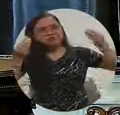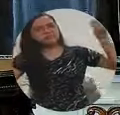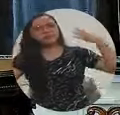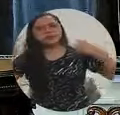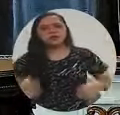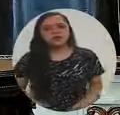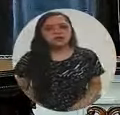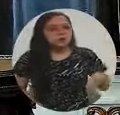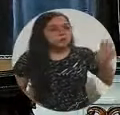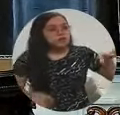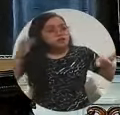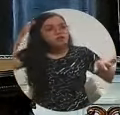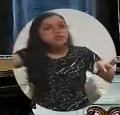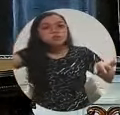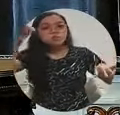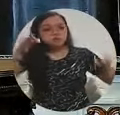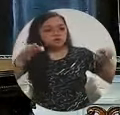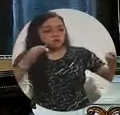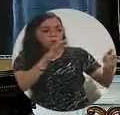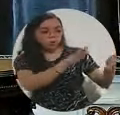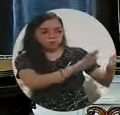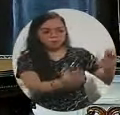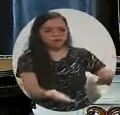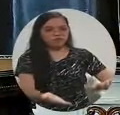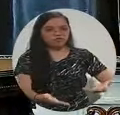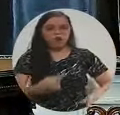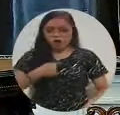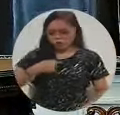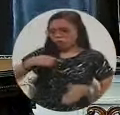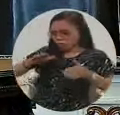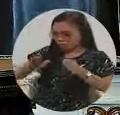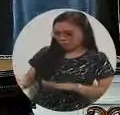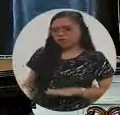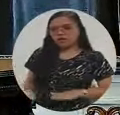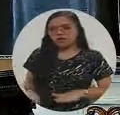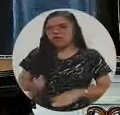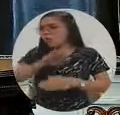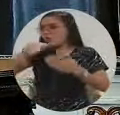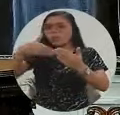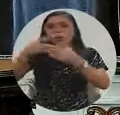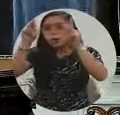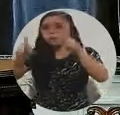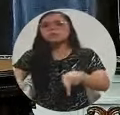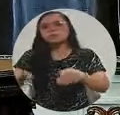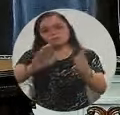day, you are going to die. I am going to die.